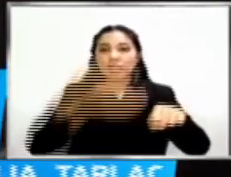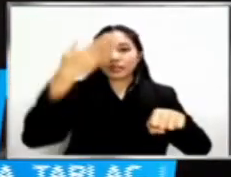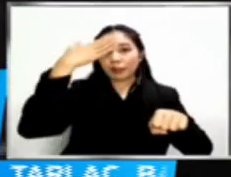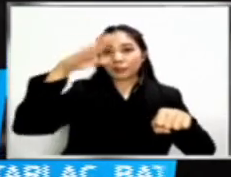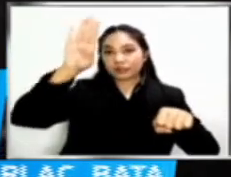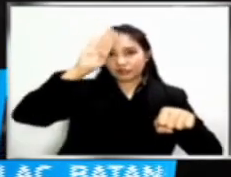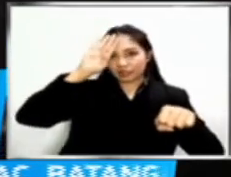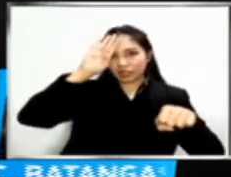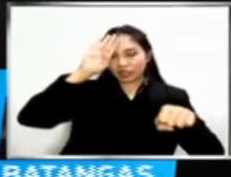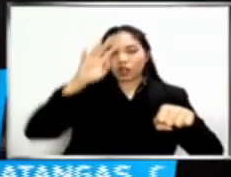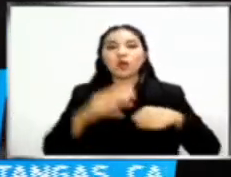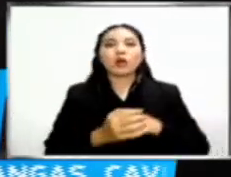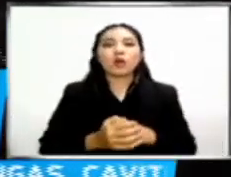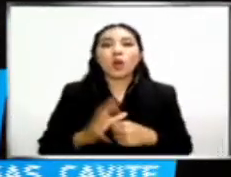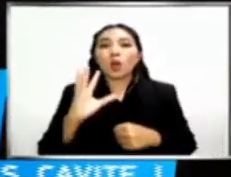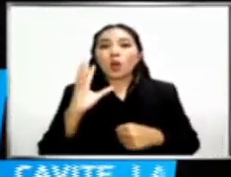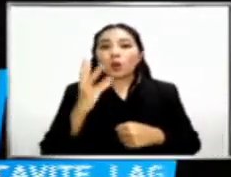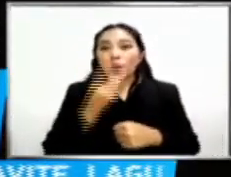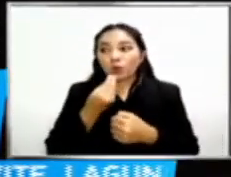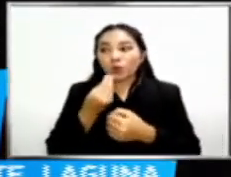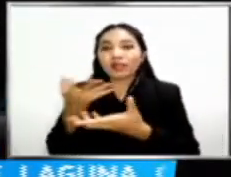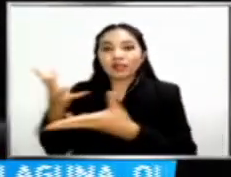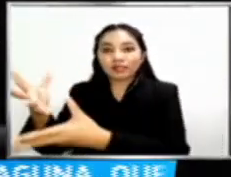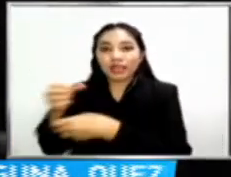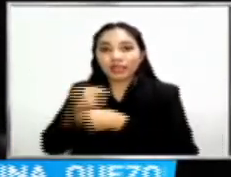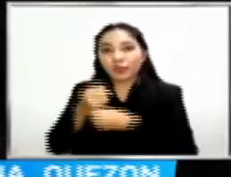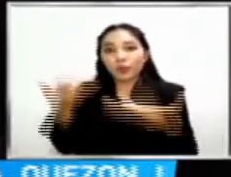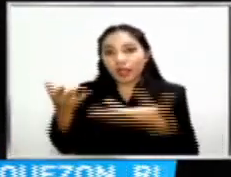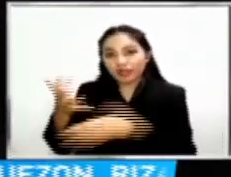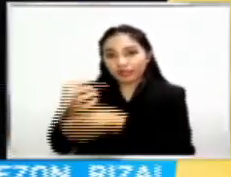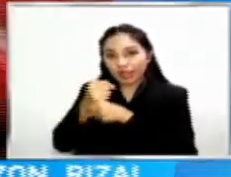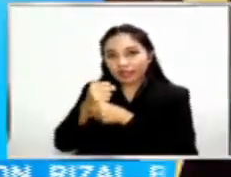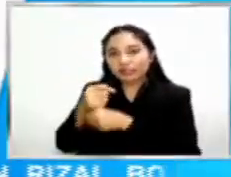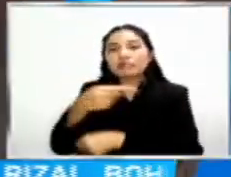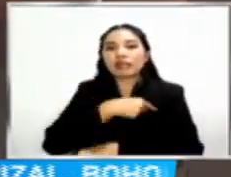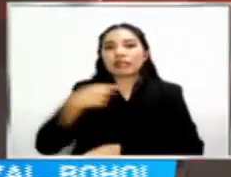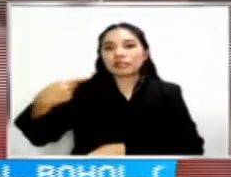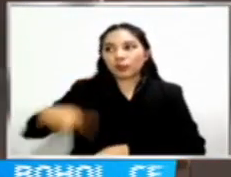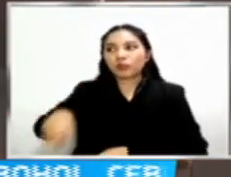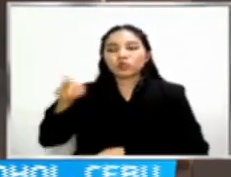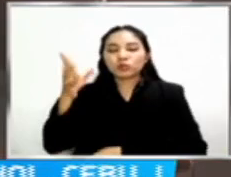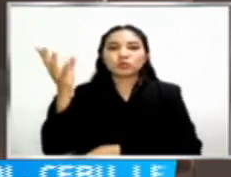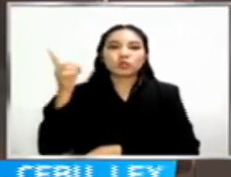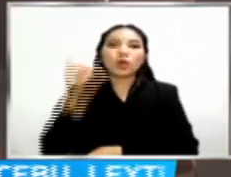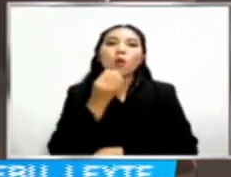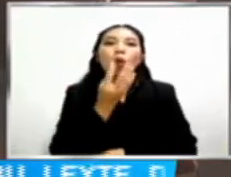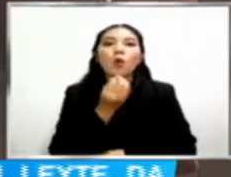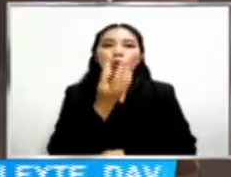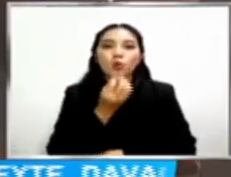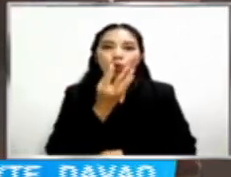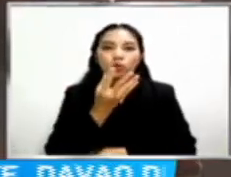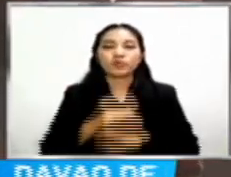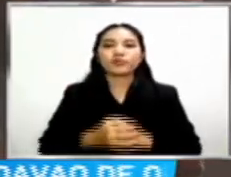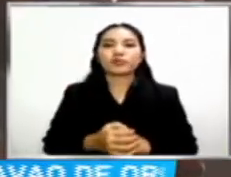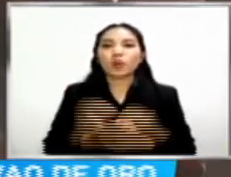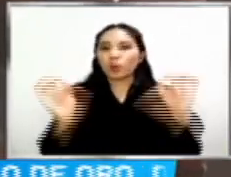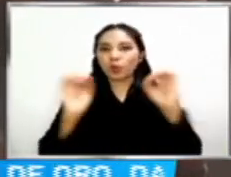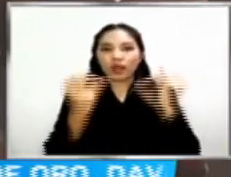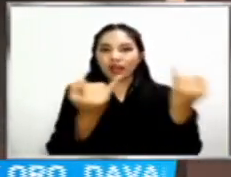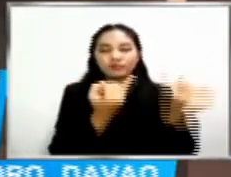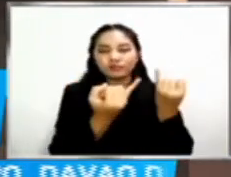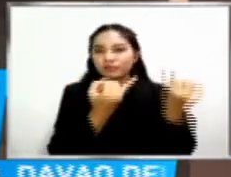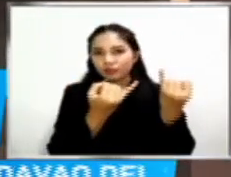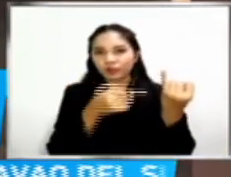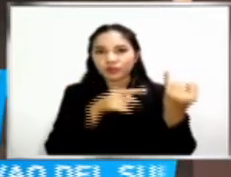ang pinagkukunan nila ng droga. Walang pahayag ang suspect. Nalambat naman sa bybus sa Kabanatuan,